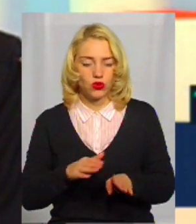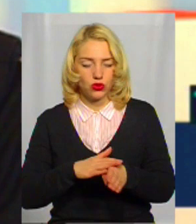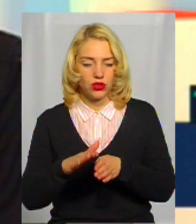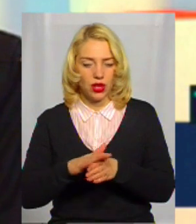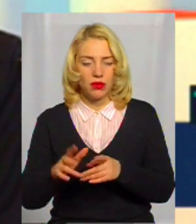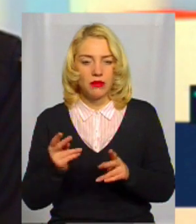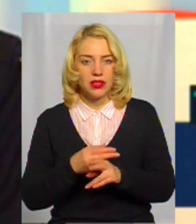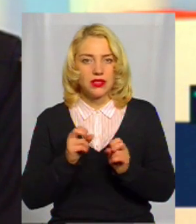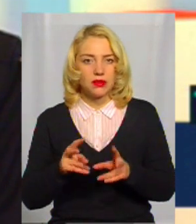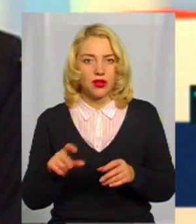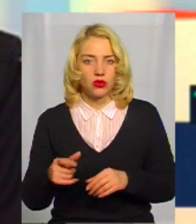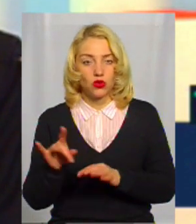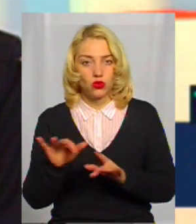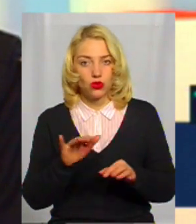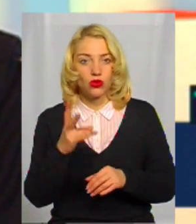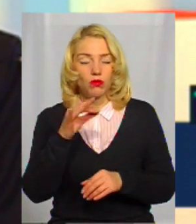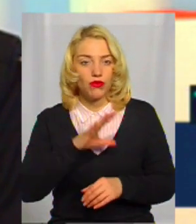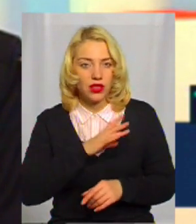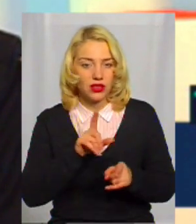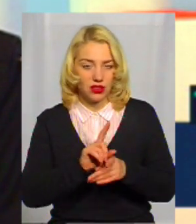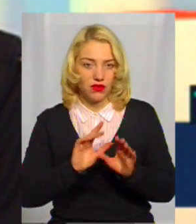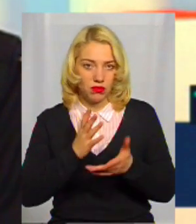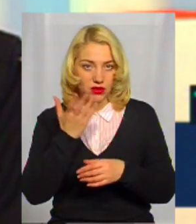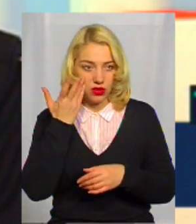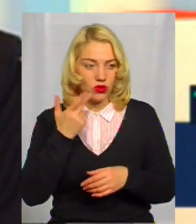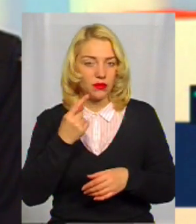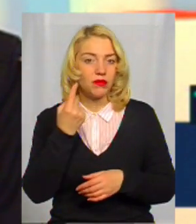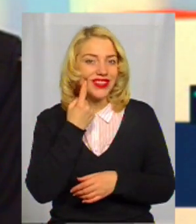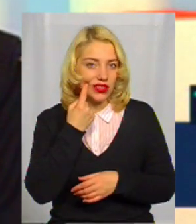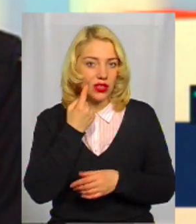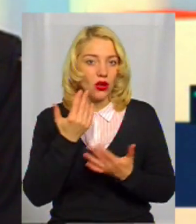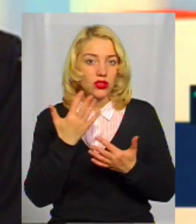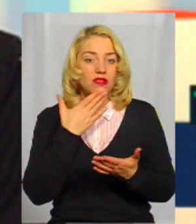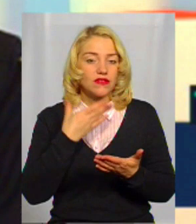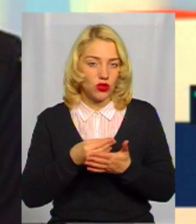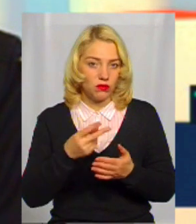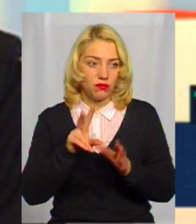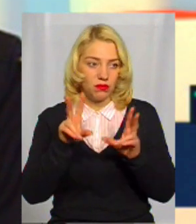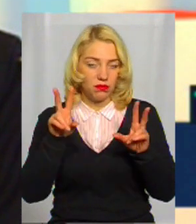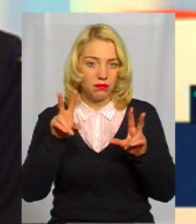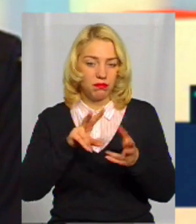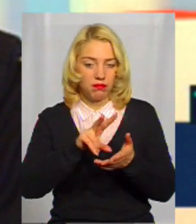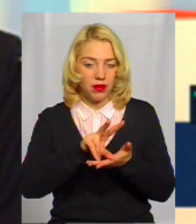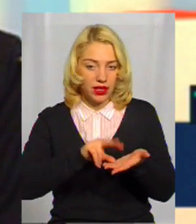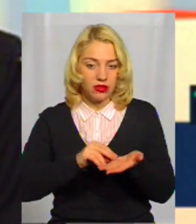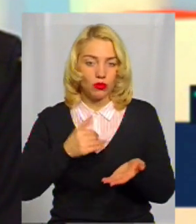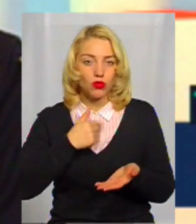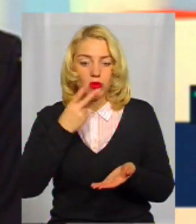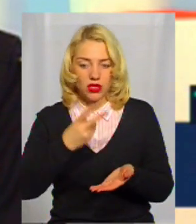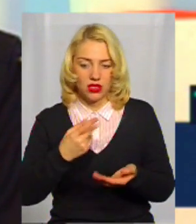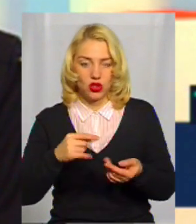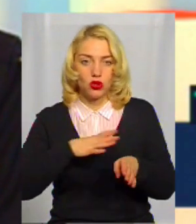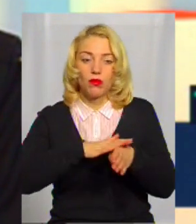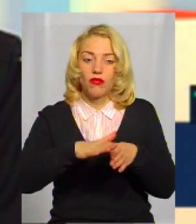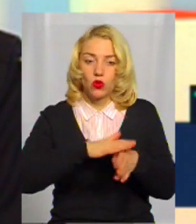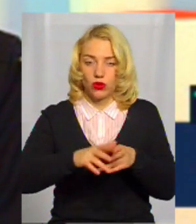дорожнього руху. Ну, інколи бувають такі випадки, скажімо так, прикрі, оскільки ми своїм прикладом завжди хочемо показати, що ми дотримуємося правил